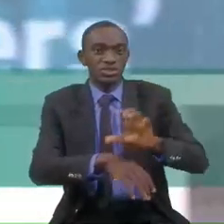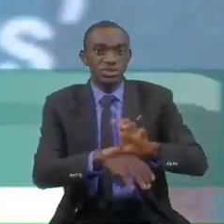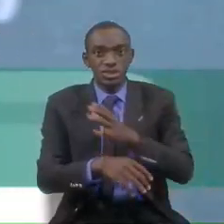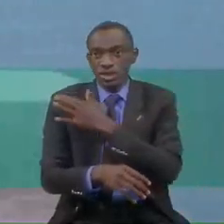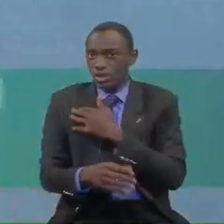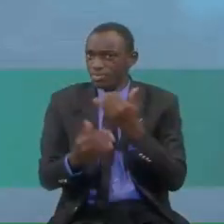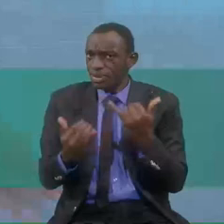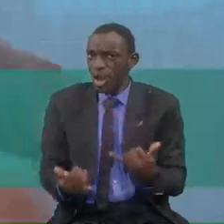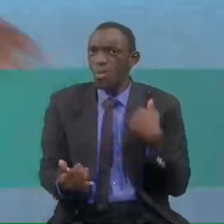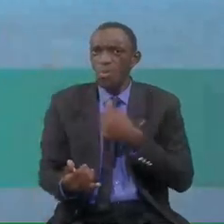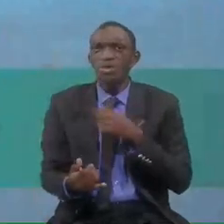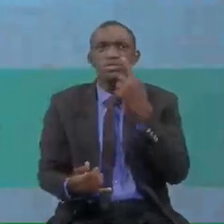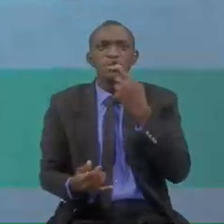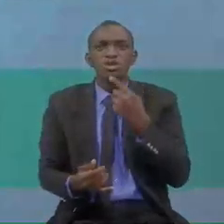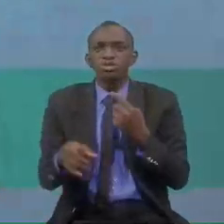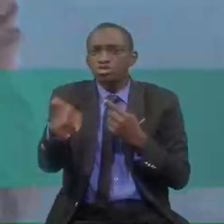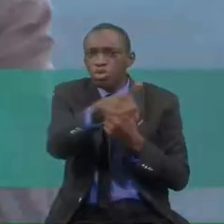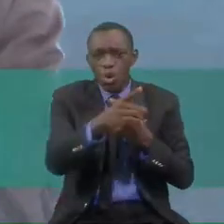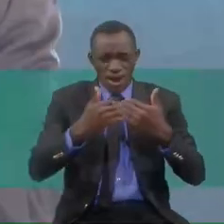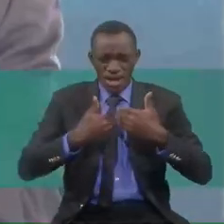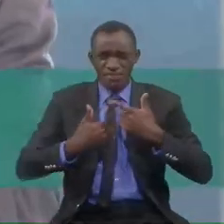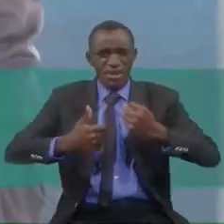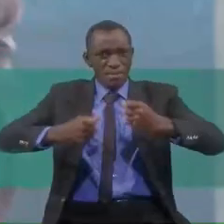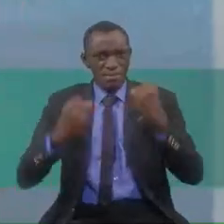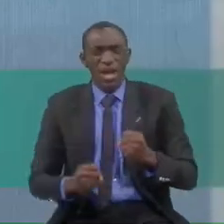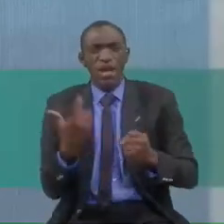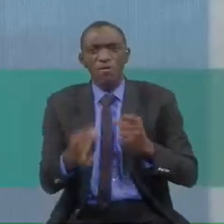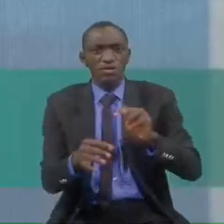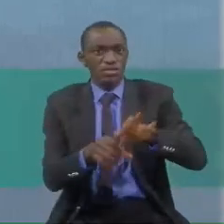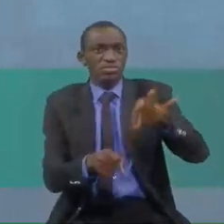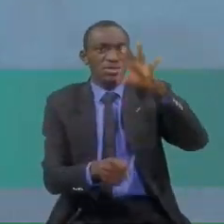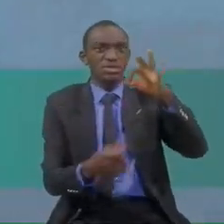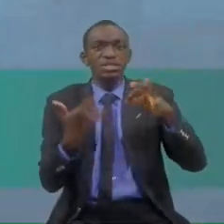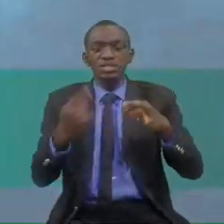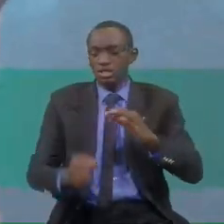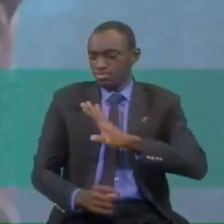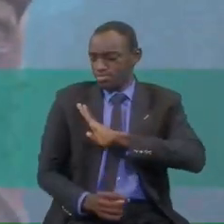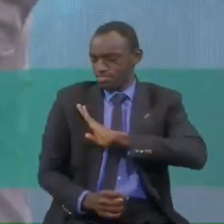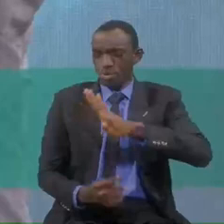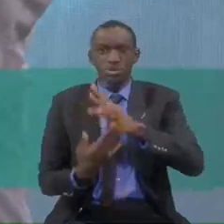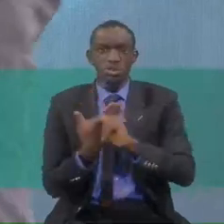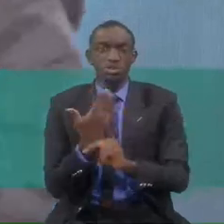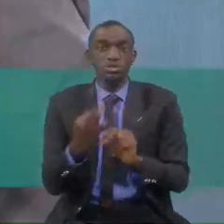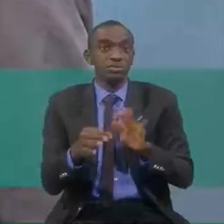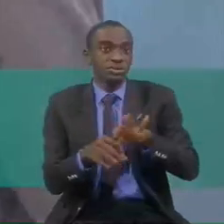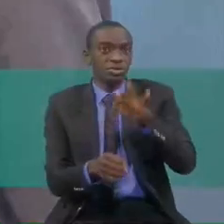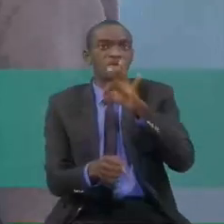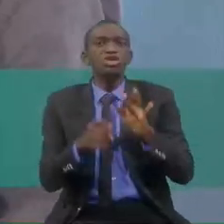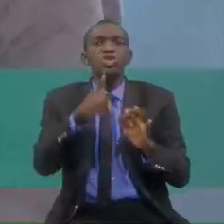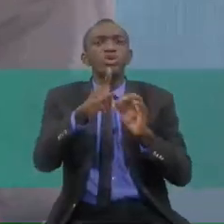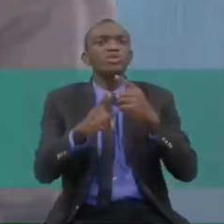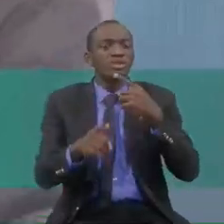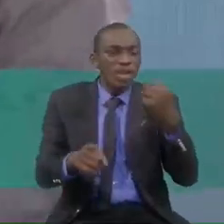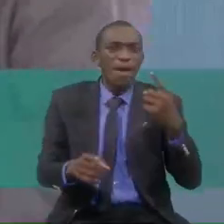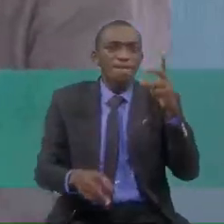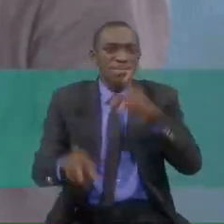avez la force de l'esprit. Le courage de l'esprit. Vous dites aux gens que ce